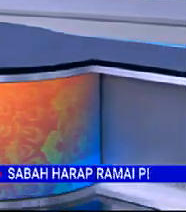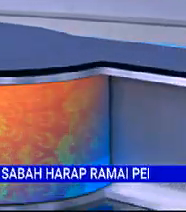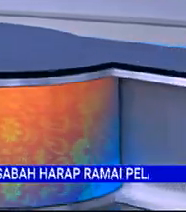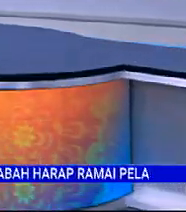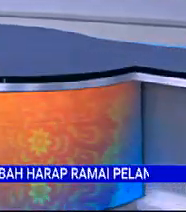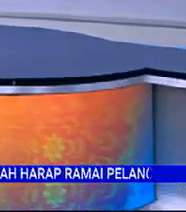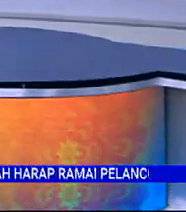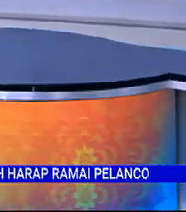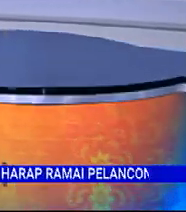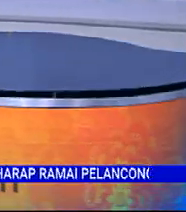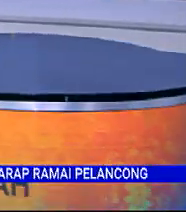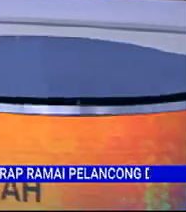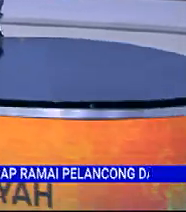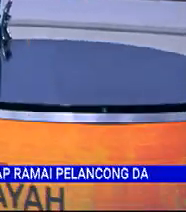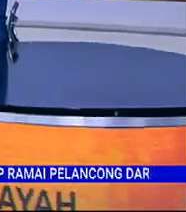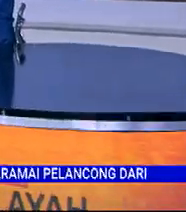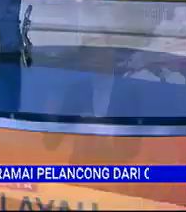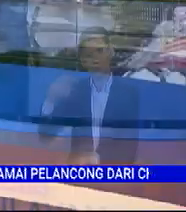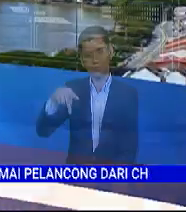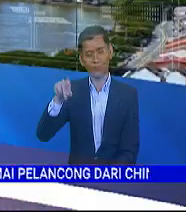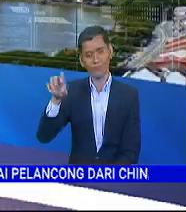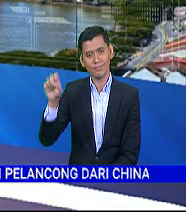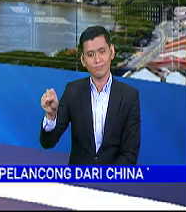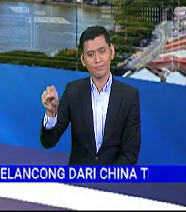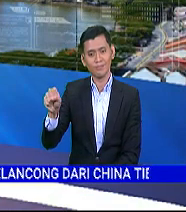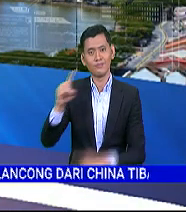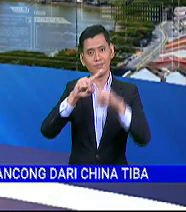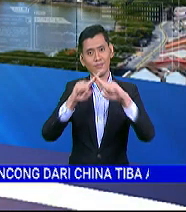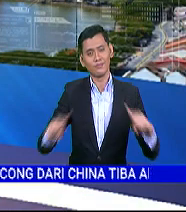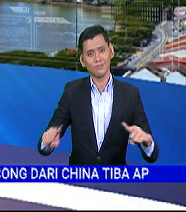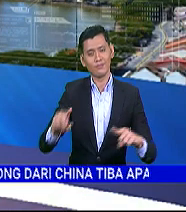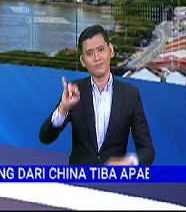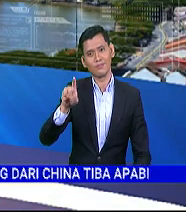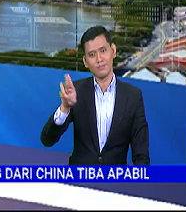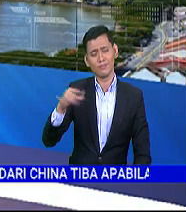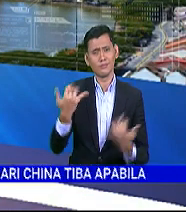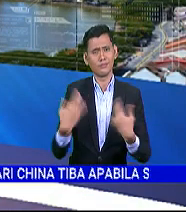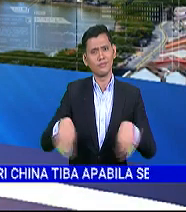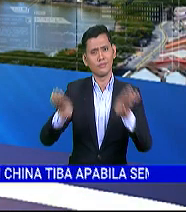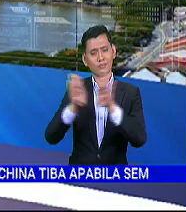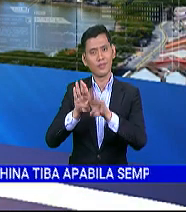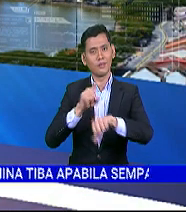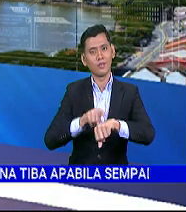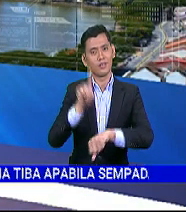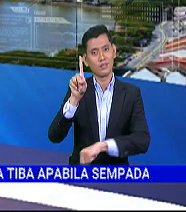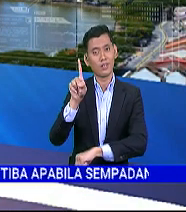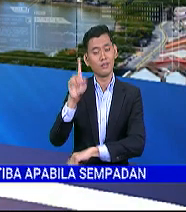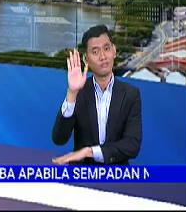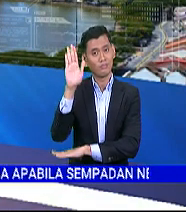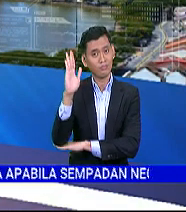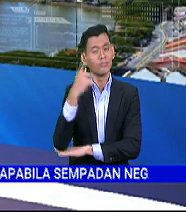Ya Azam, pusat pemindahan sementara PPS Dewan Kampung Jeriah Sibu ditutup pada pukul 1 tengah hari